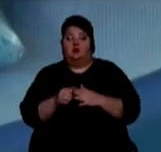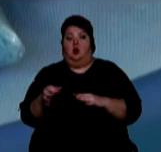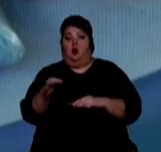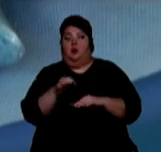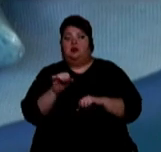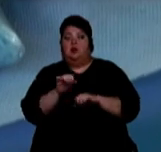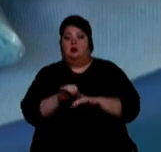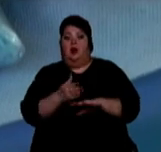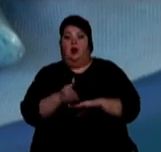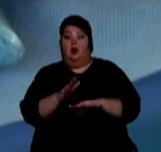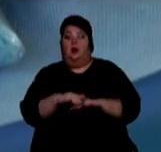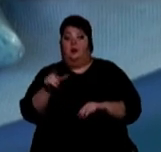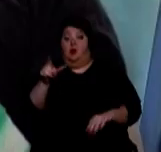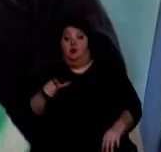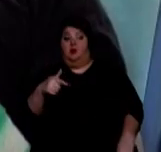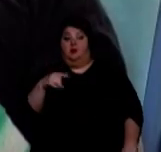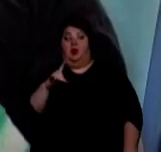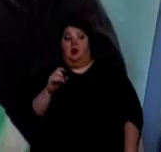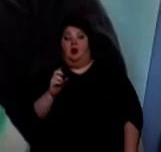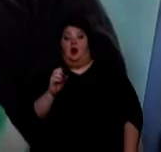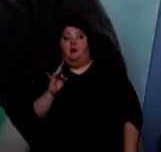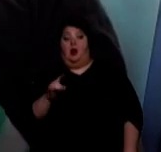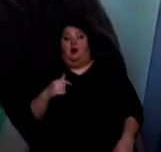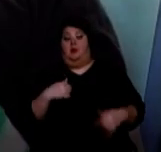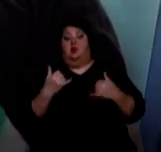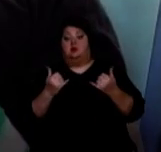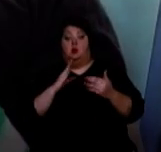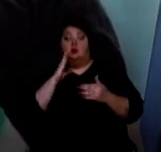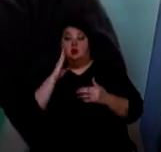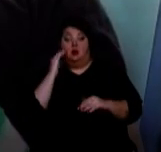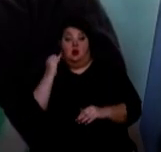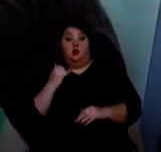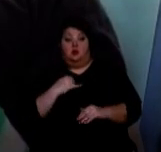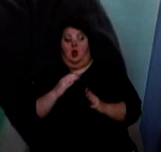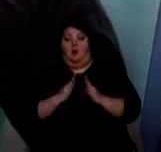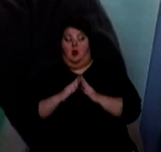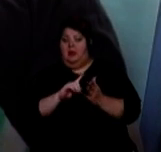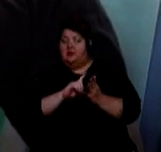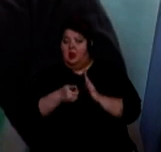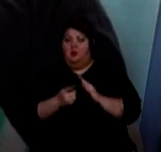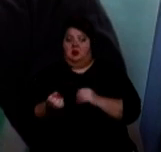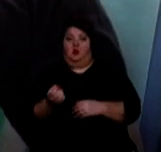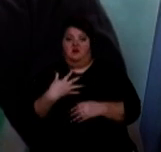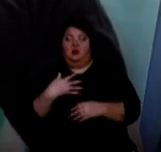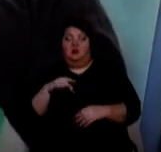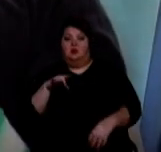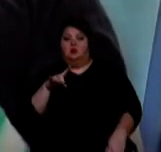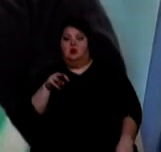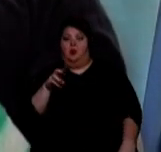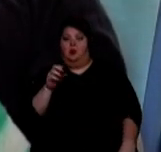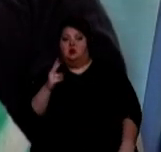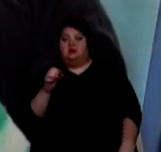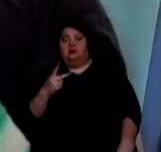крові полтавець Владислав Грабар. Мені сьогодні зранку позвонили, попросили терміново прийти, здати тромбоцити на першу